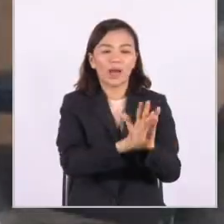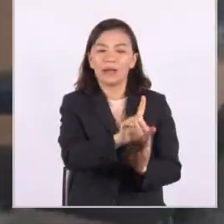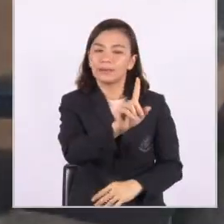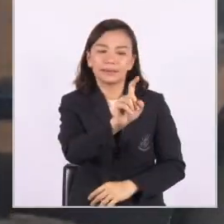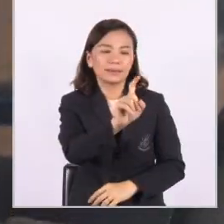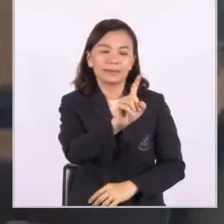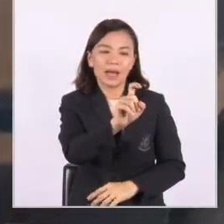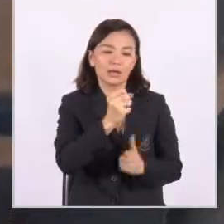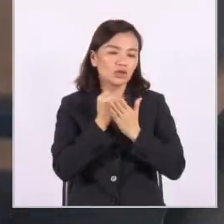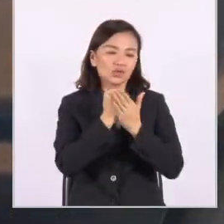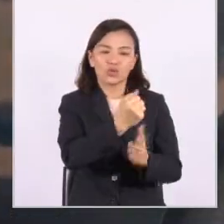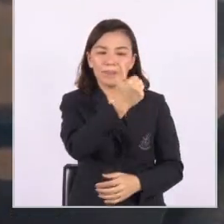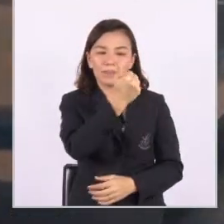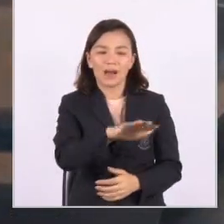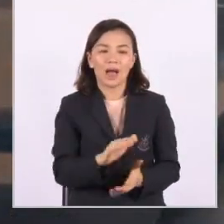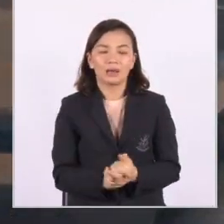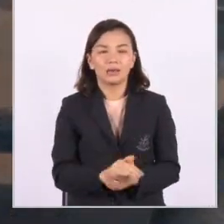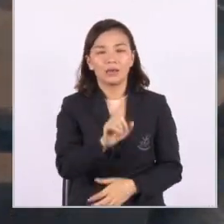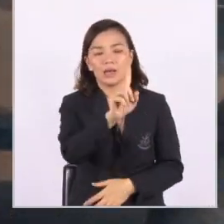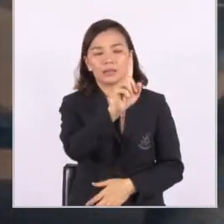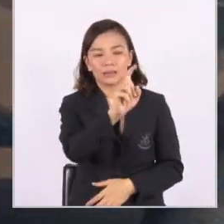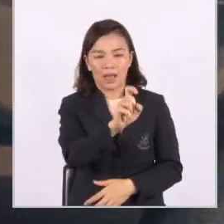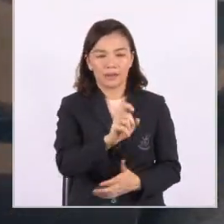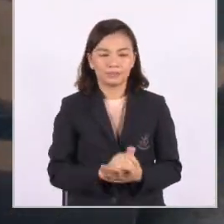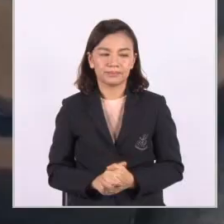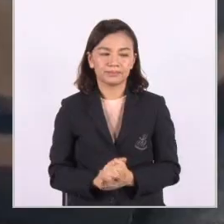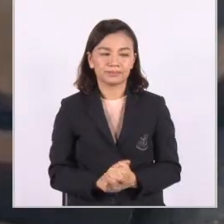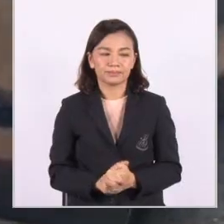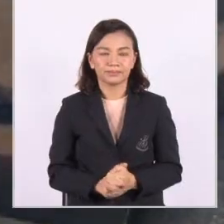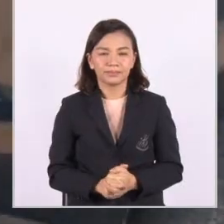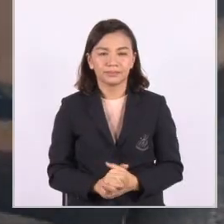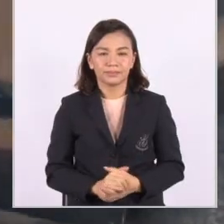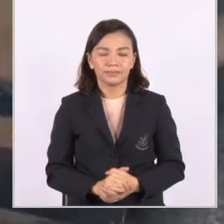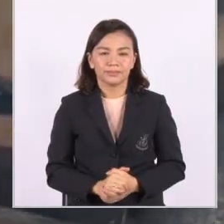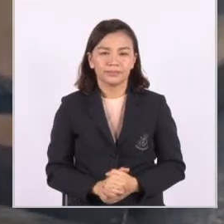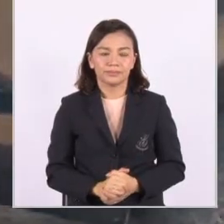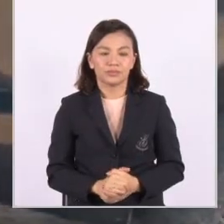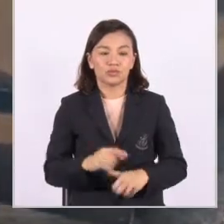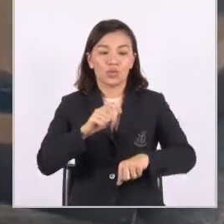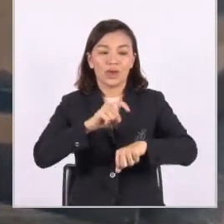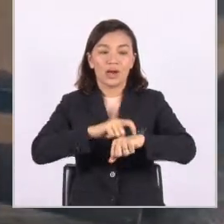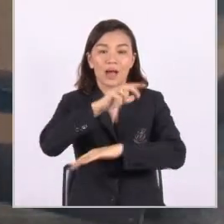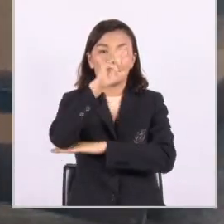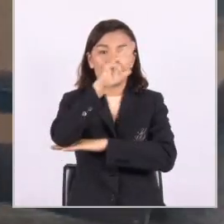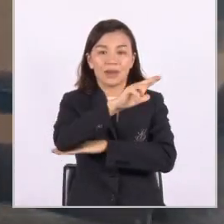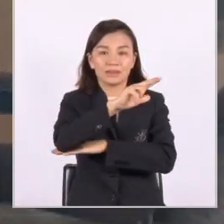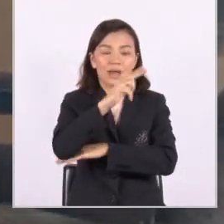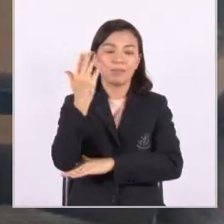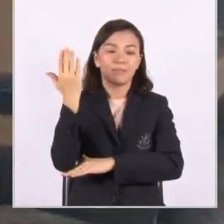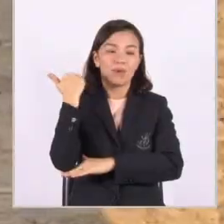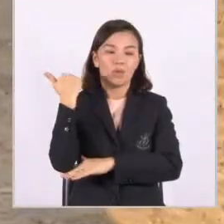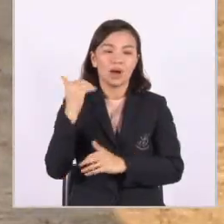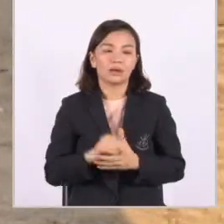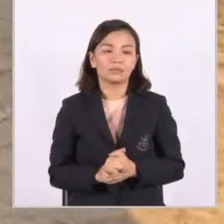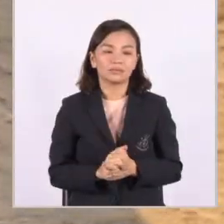ช่วยไม่ได้น้องเสียชีวิตอย่างน่าเสียใจเป็นอย่างยิ่งท่านผู้ชมฮะเหตุการณ์นี้เกิดขึ้นตอนบ่าย3ของเมื่อวานนี้หน่วยกู้ชีพเ